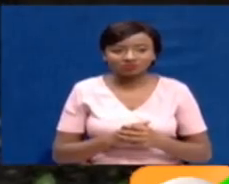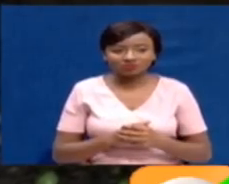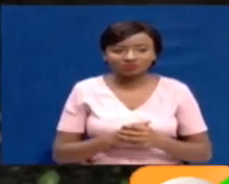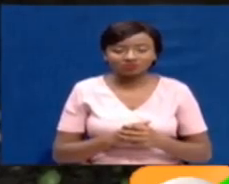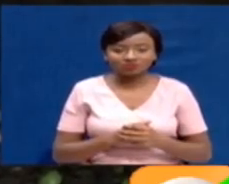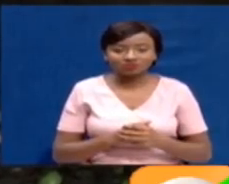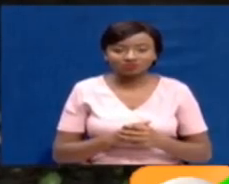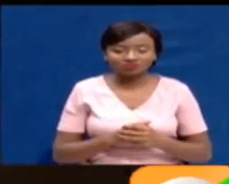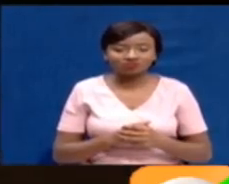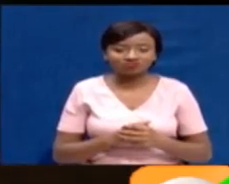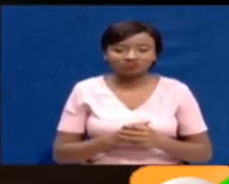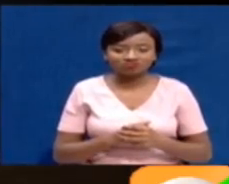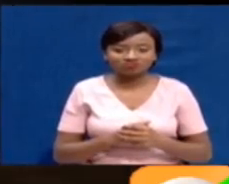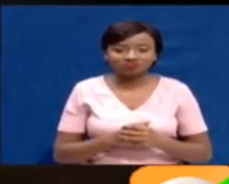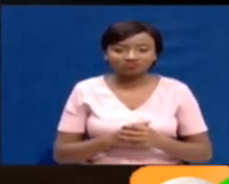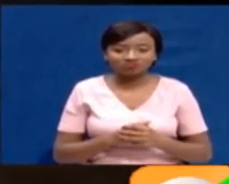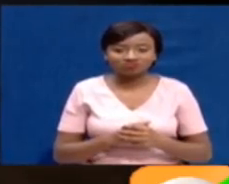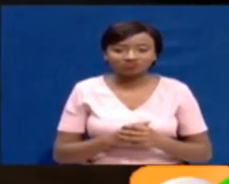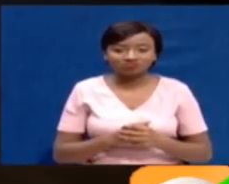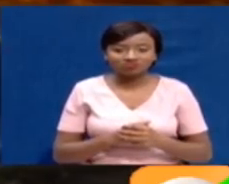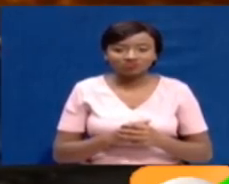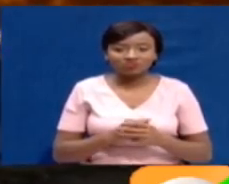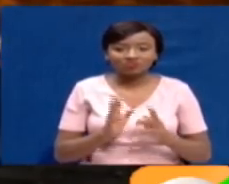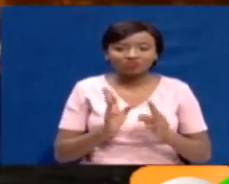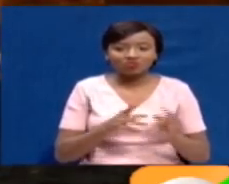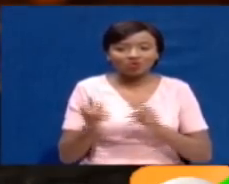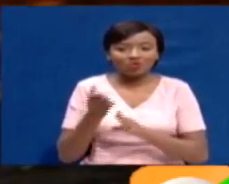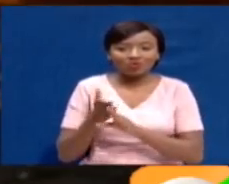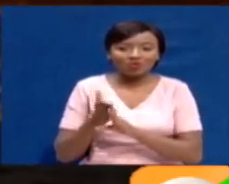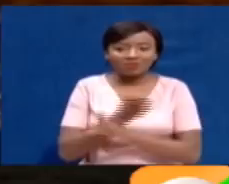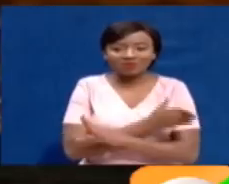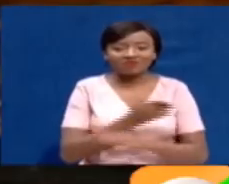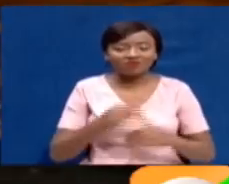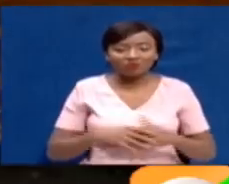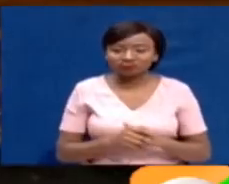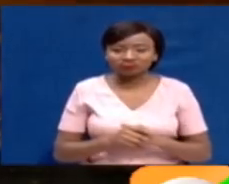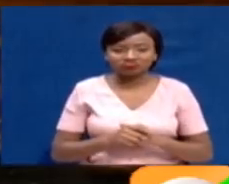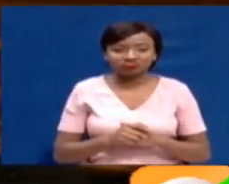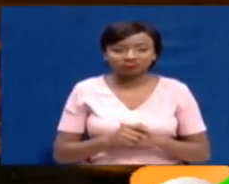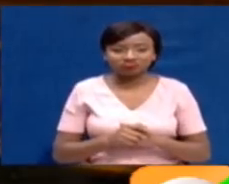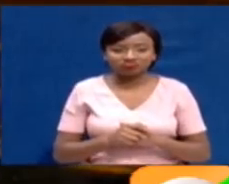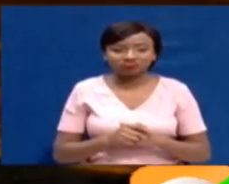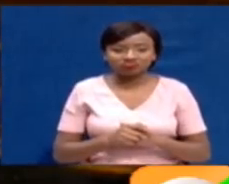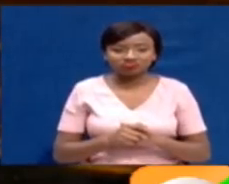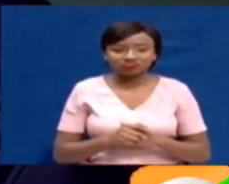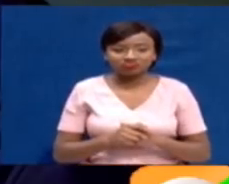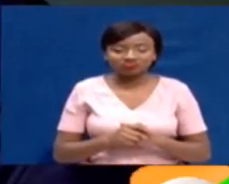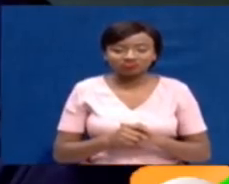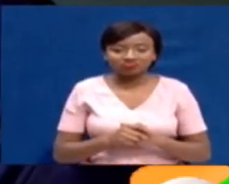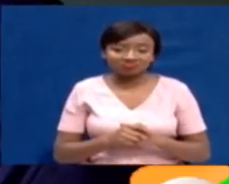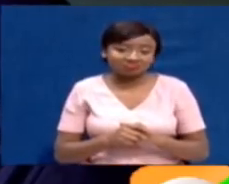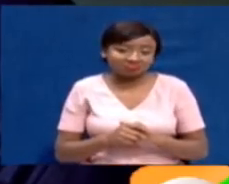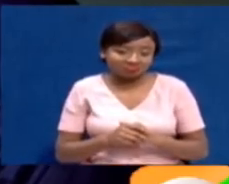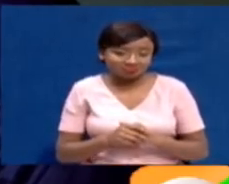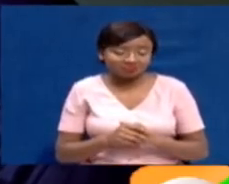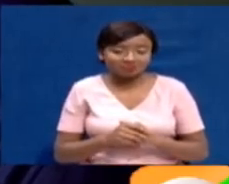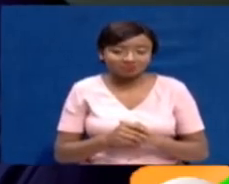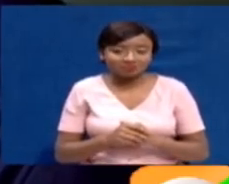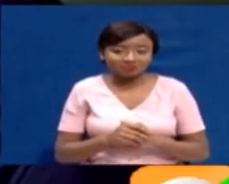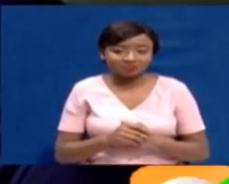literally have new kings. What used to be normal doesn't exist anymore. Ni maskari tu tunaonana na hapa.